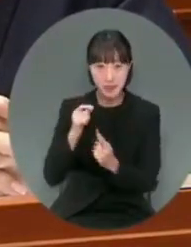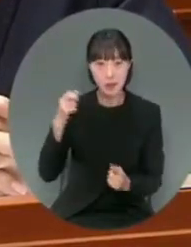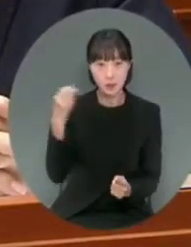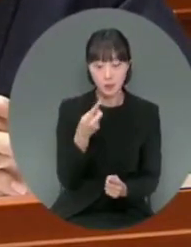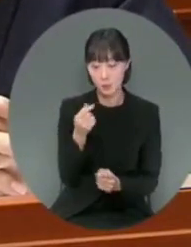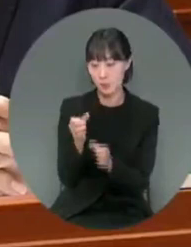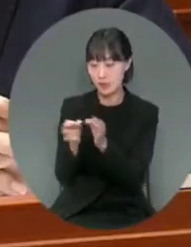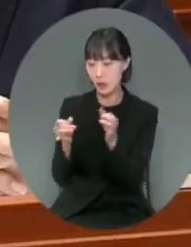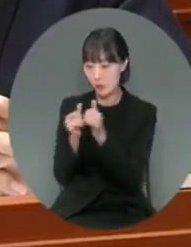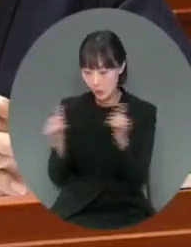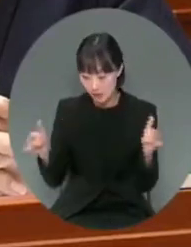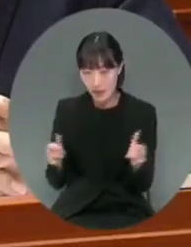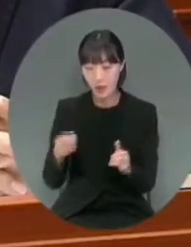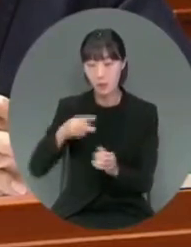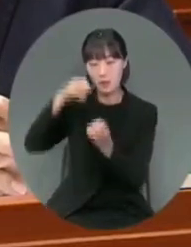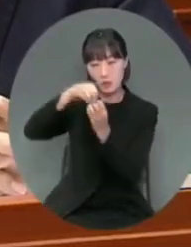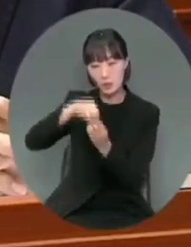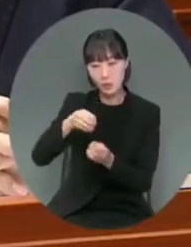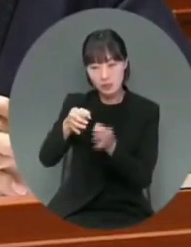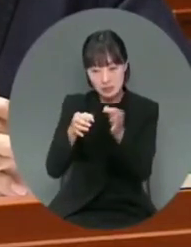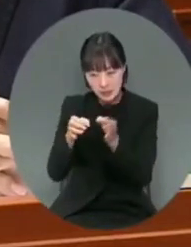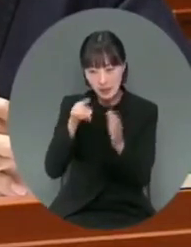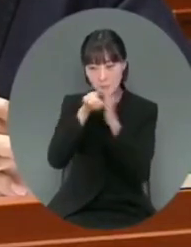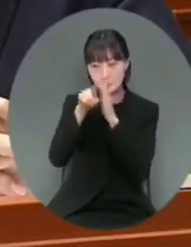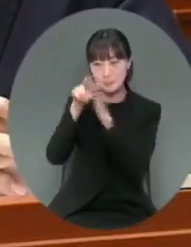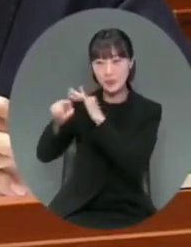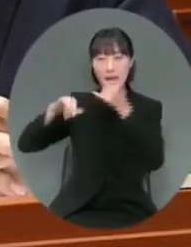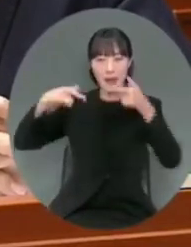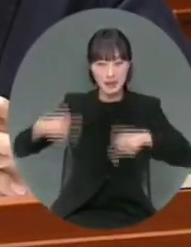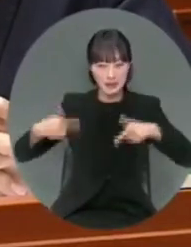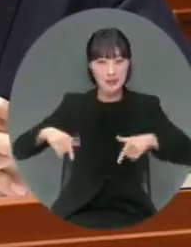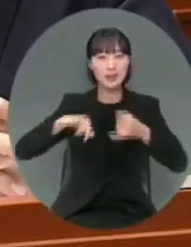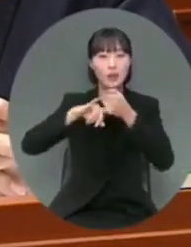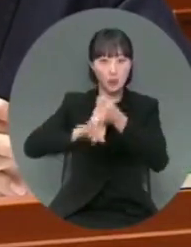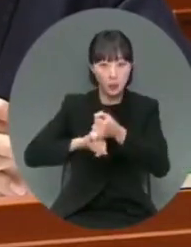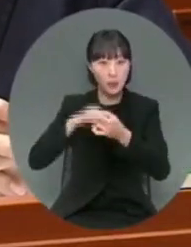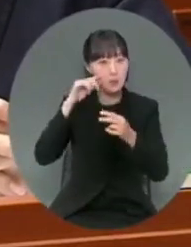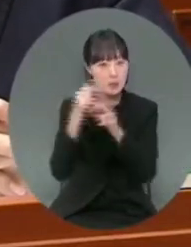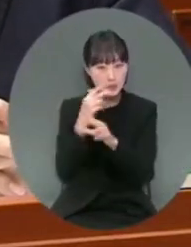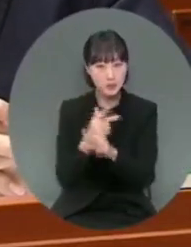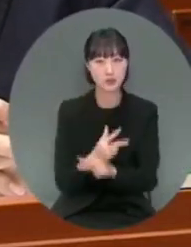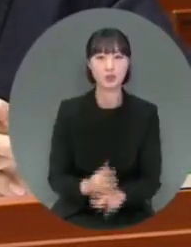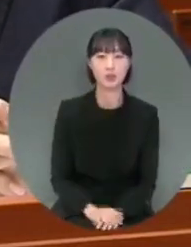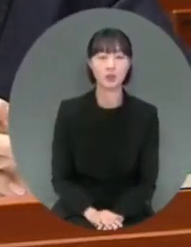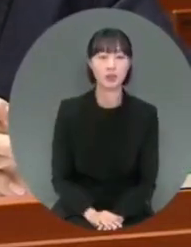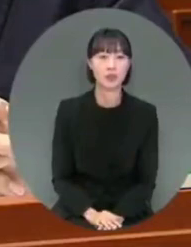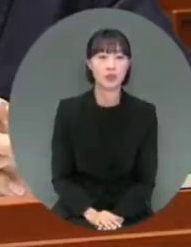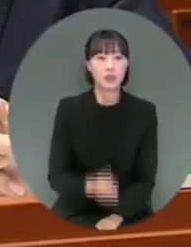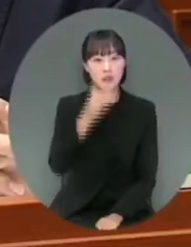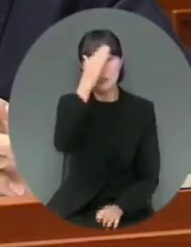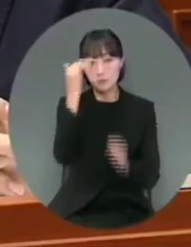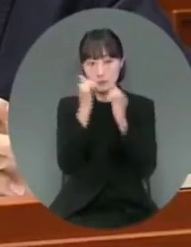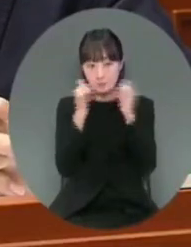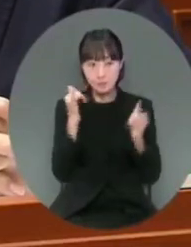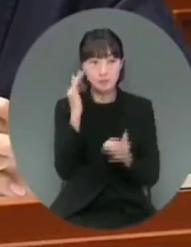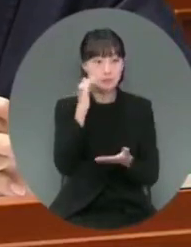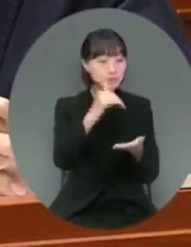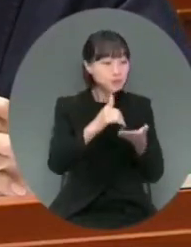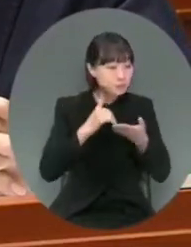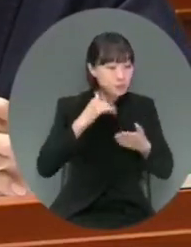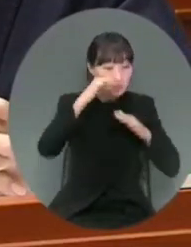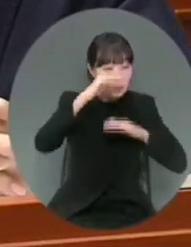그다음에 소상공인, 전통시장 이렇게 다니고 있습니다. 거의 매주 다니고 있습니다. 청년한테 어떤 말씀을